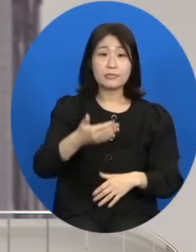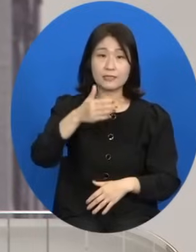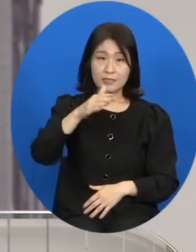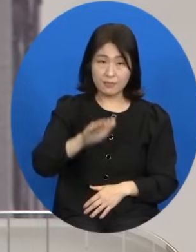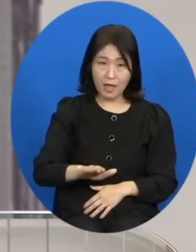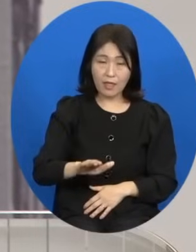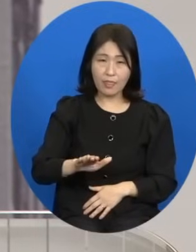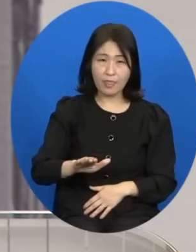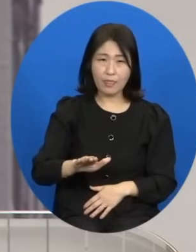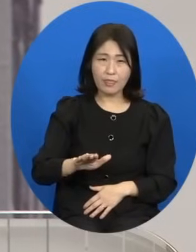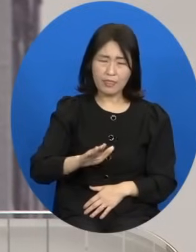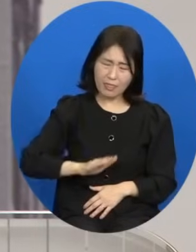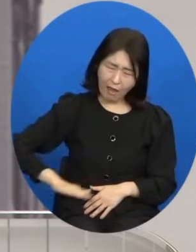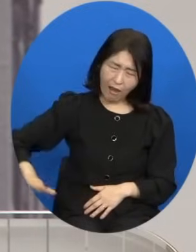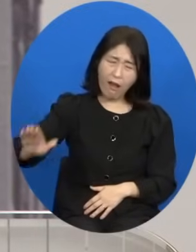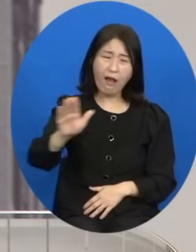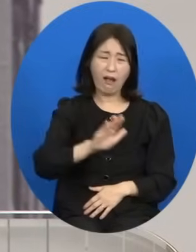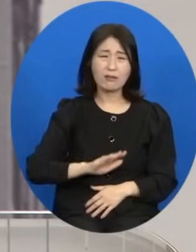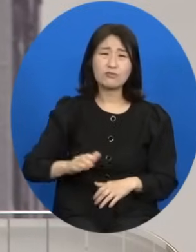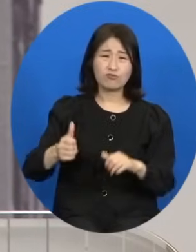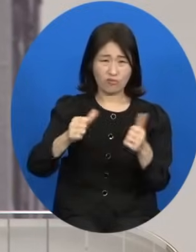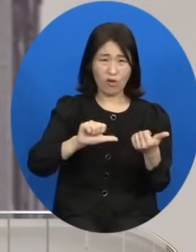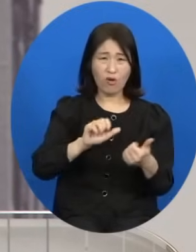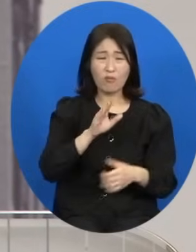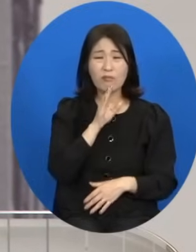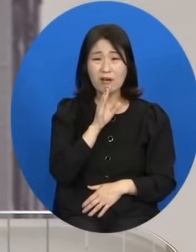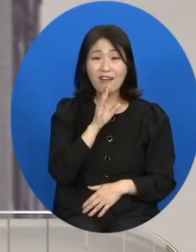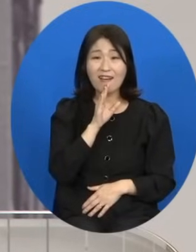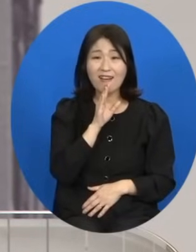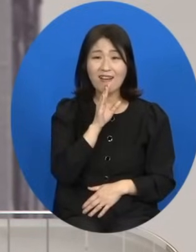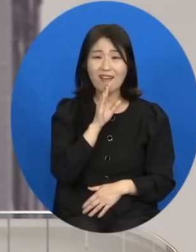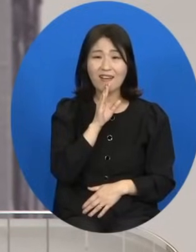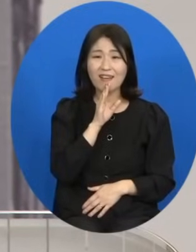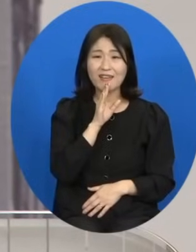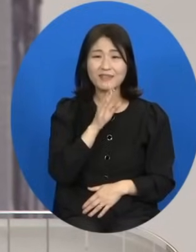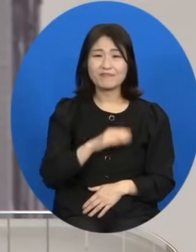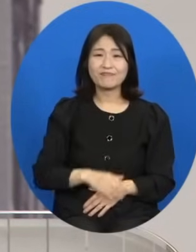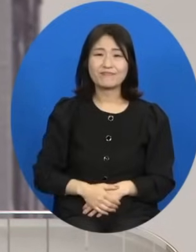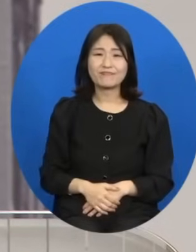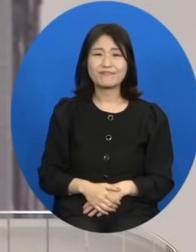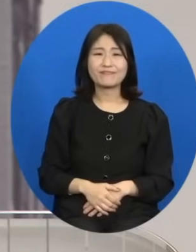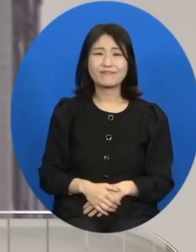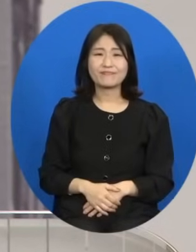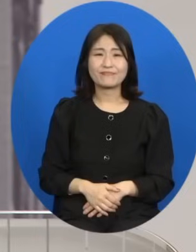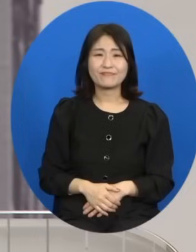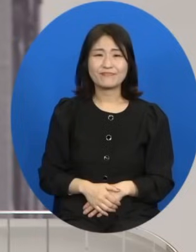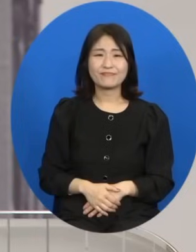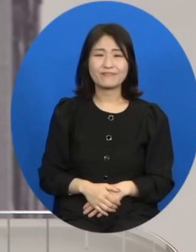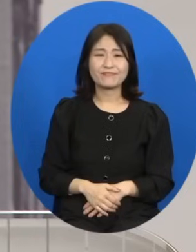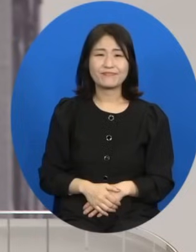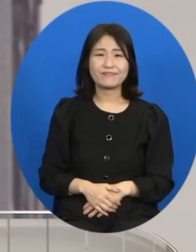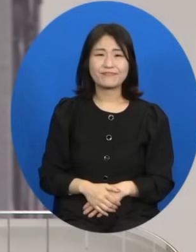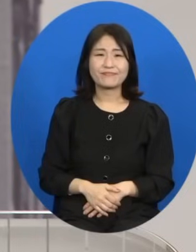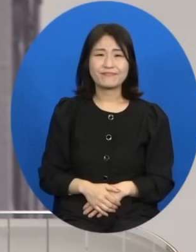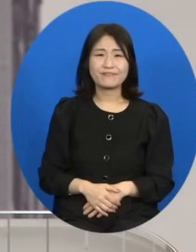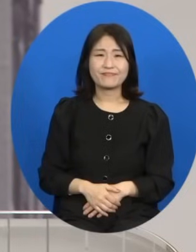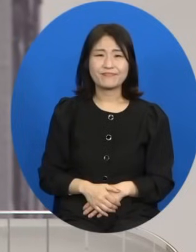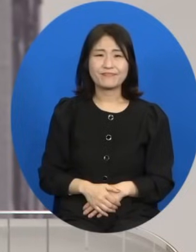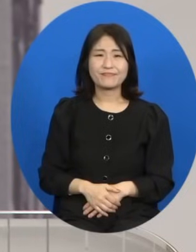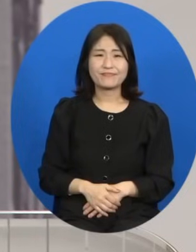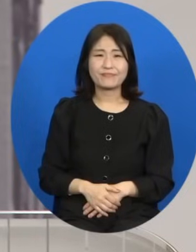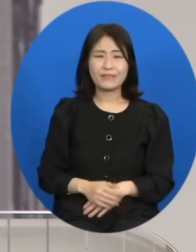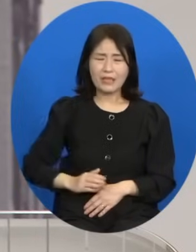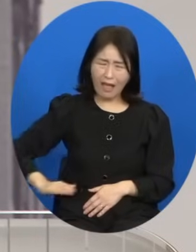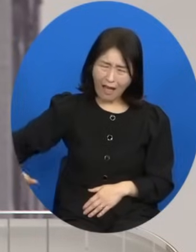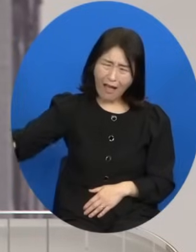우린 다 죽어요 나는 안 죽는다 생각하시면 생각해 보세요 손들어보세요 러분 지혜를 이때 지혜를 보셔야 다